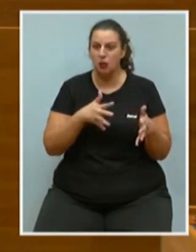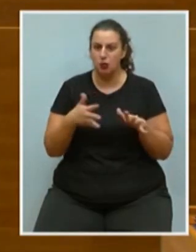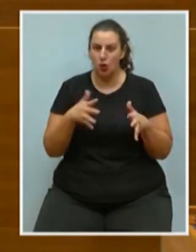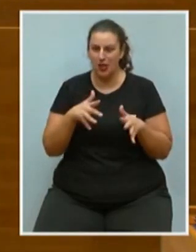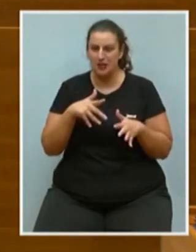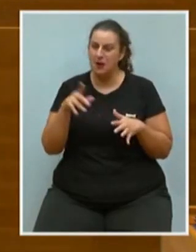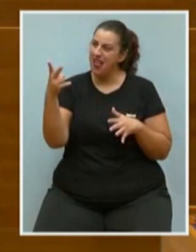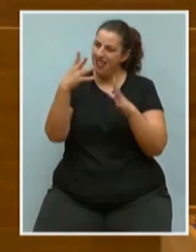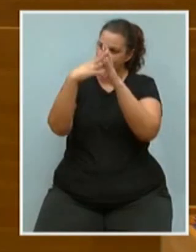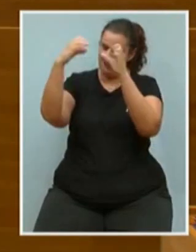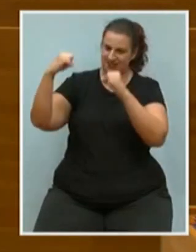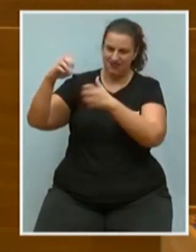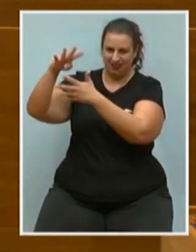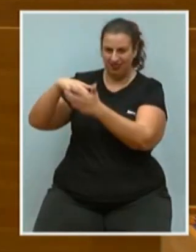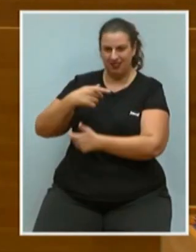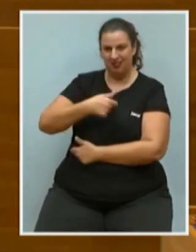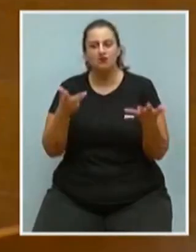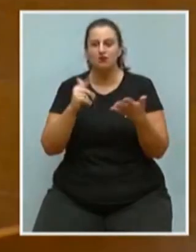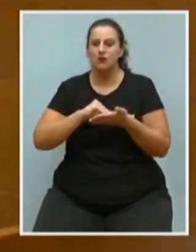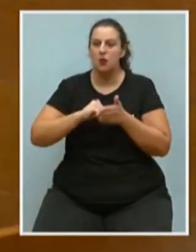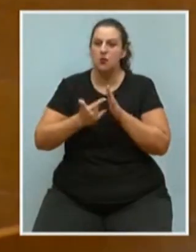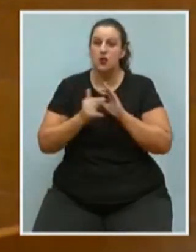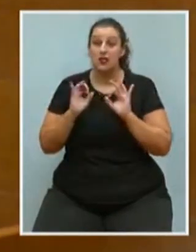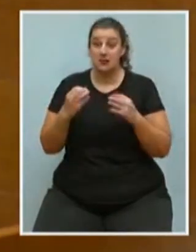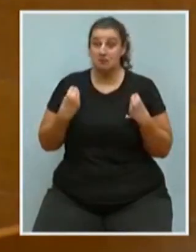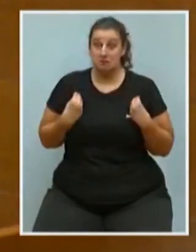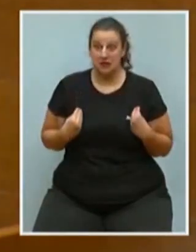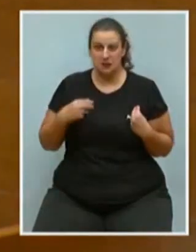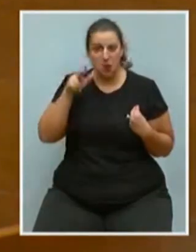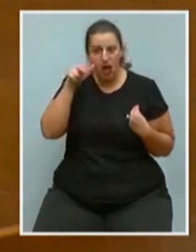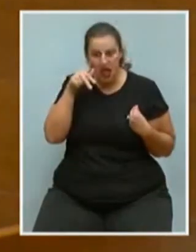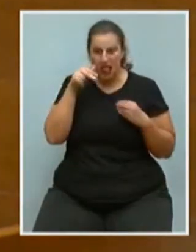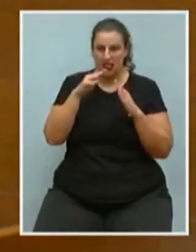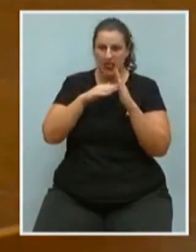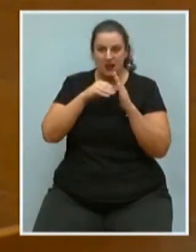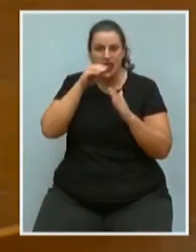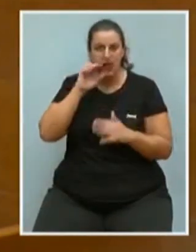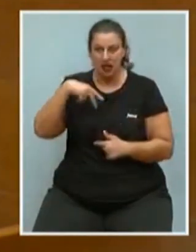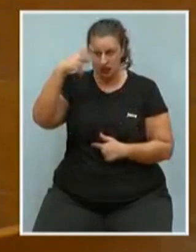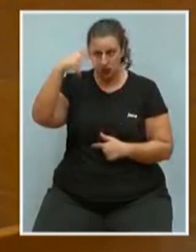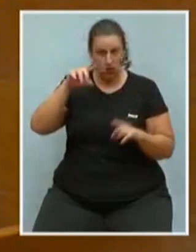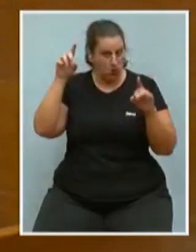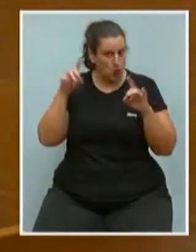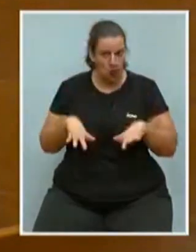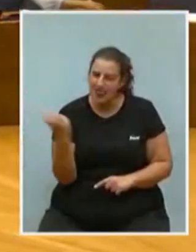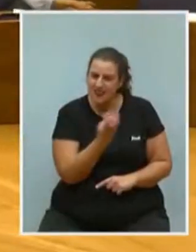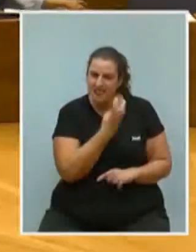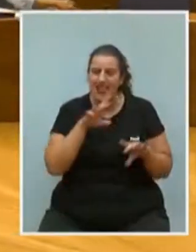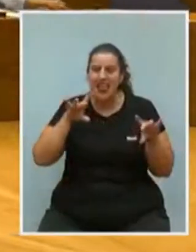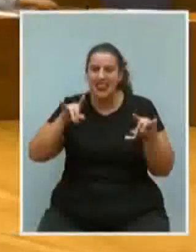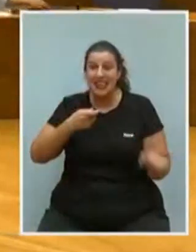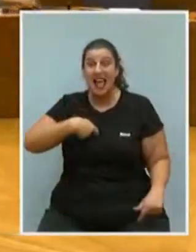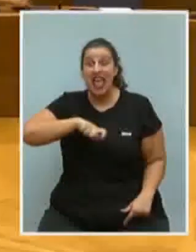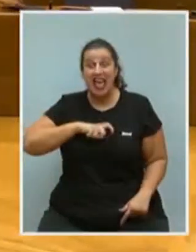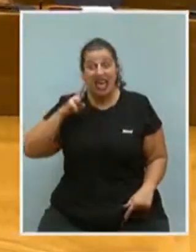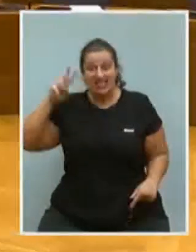consellera ha anunciat que tractarà de millorar una justícia desvertebrada i disfuncional. També ha dit que posarà fi al caos que, al seu parer, n'hi